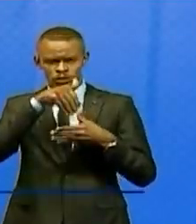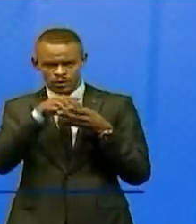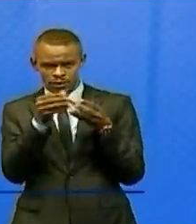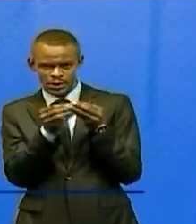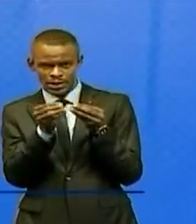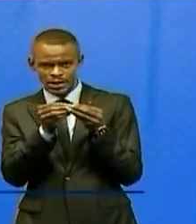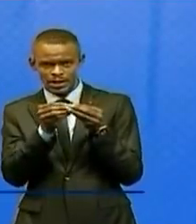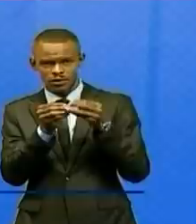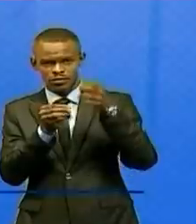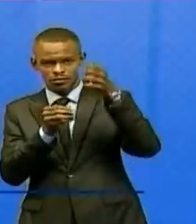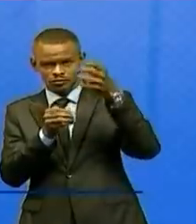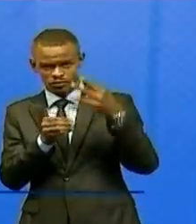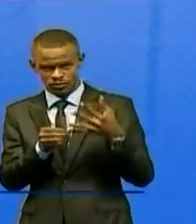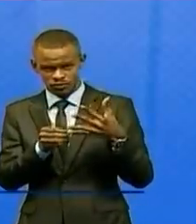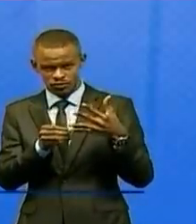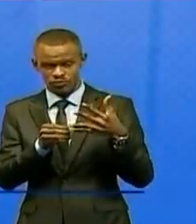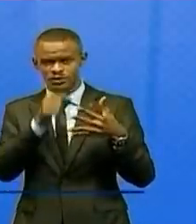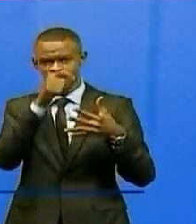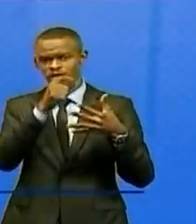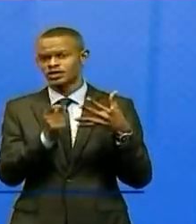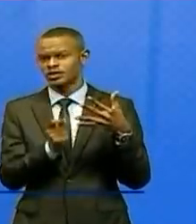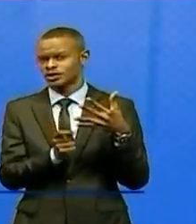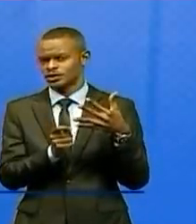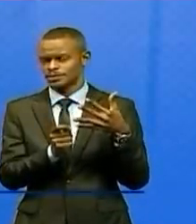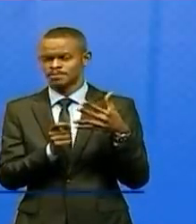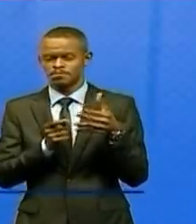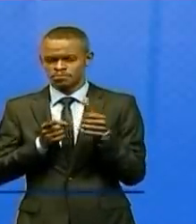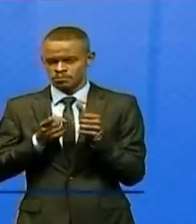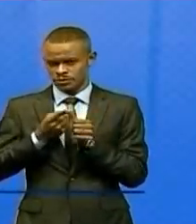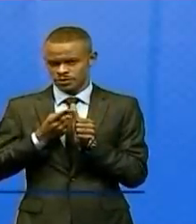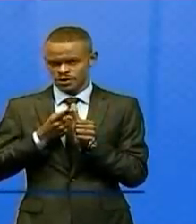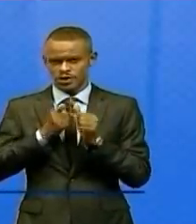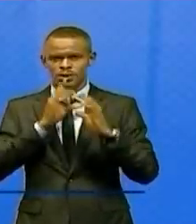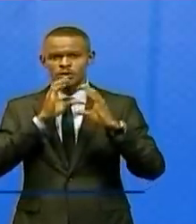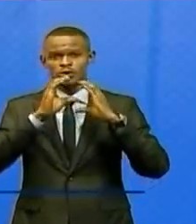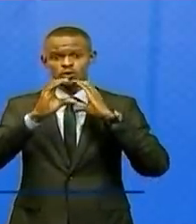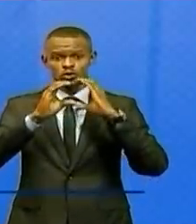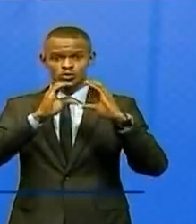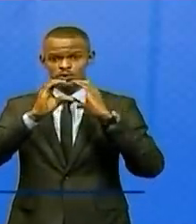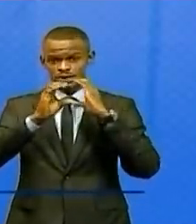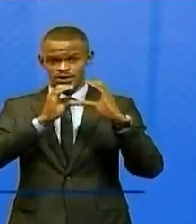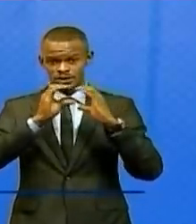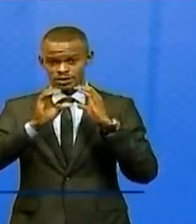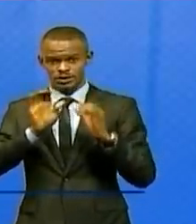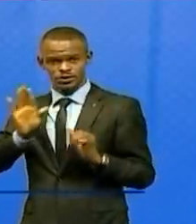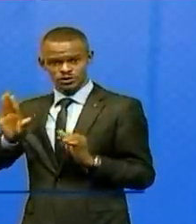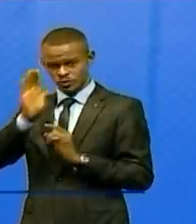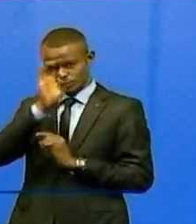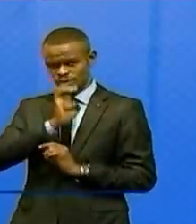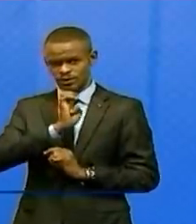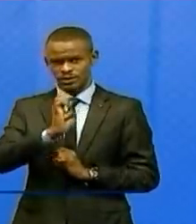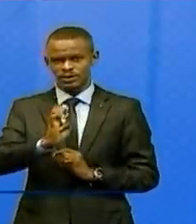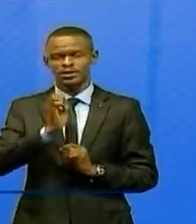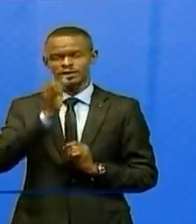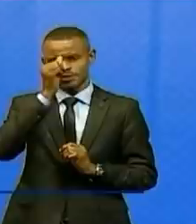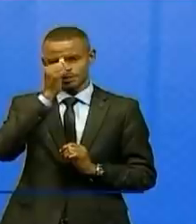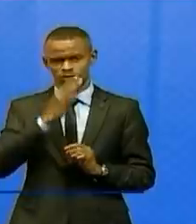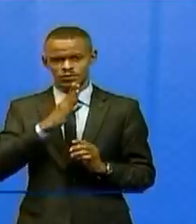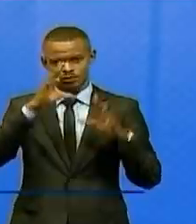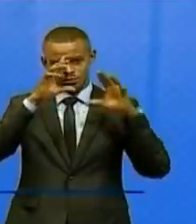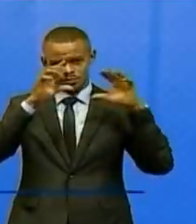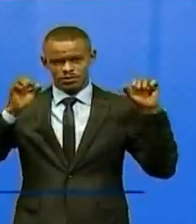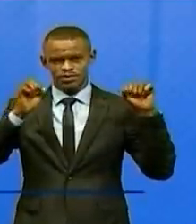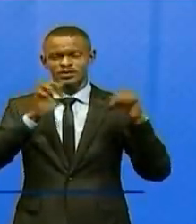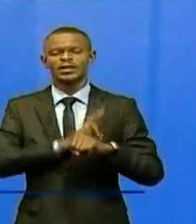jour, à savoir 1. Communication de son Excellence, Monsieur le Président de la République, chef de l'État.